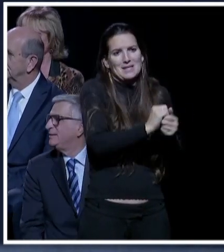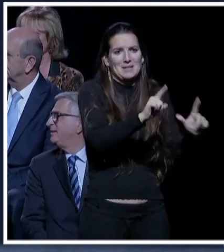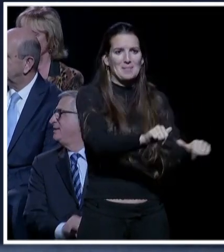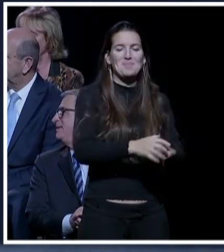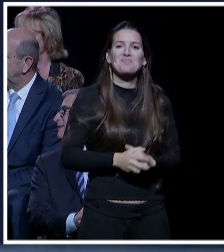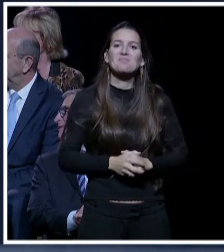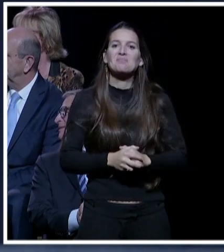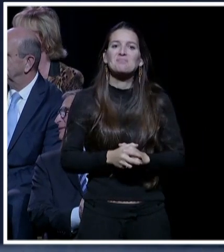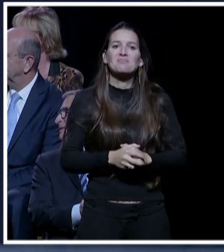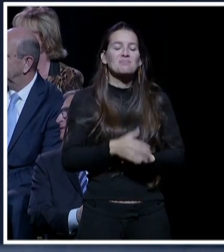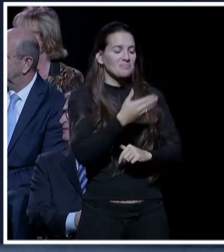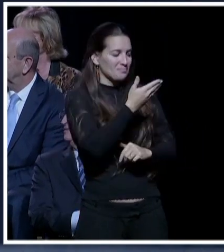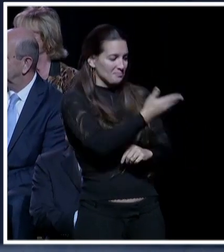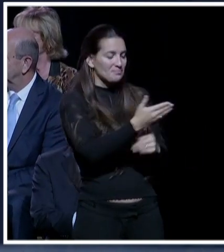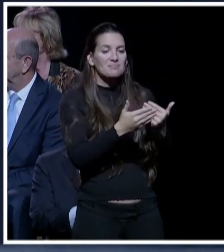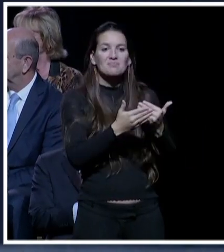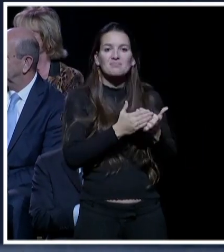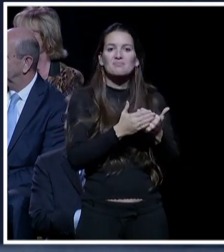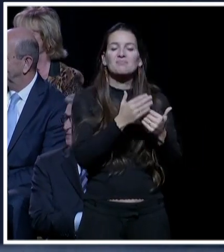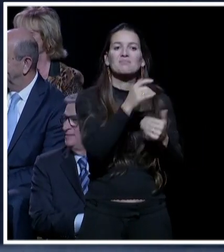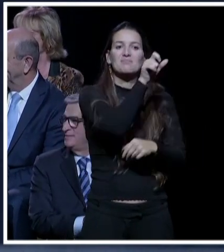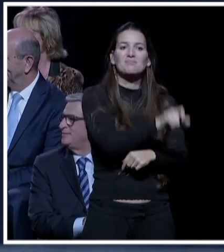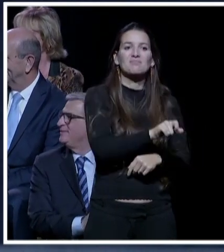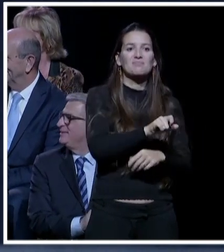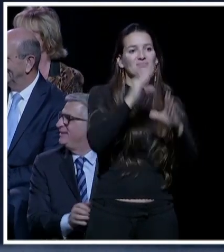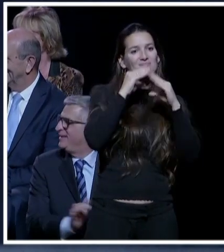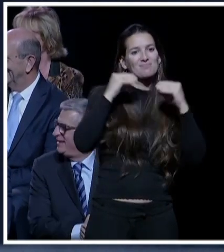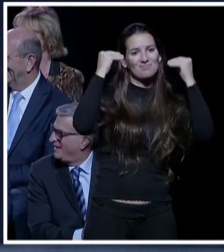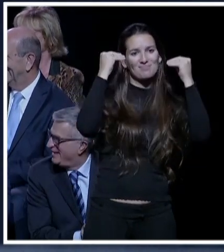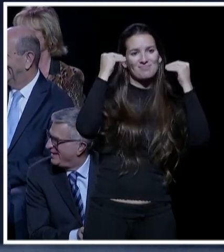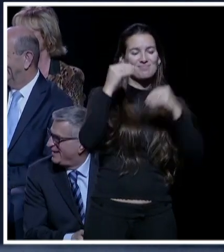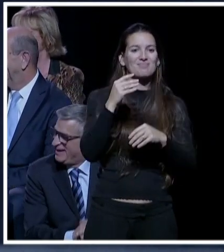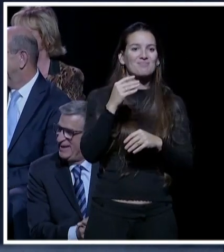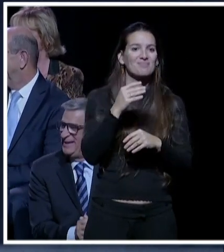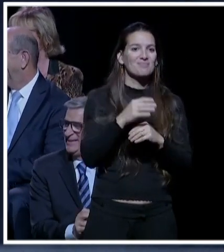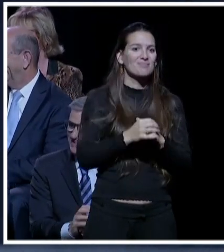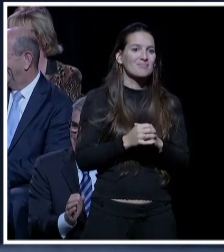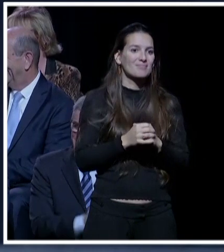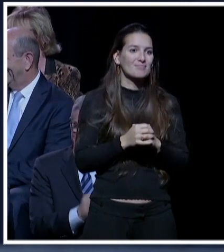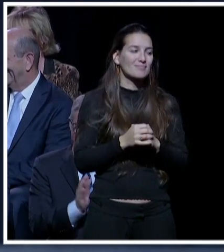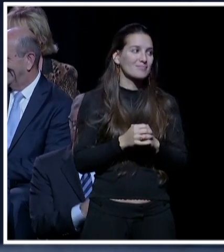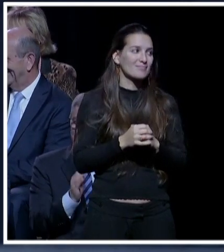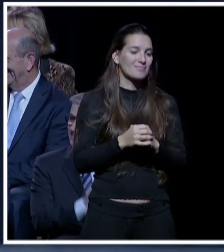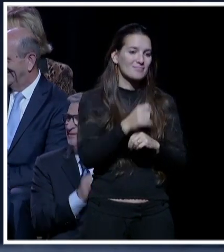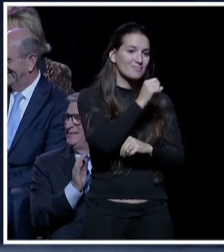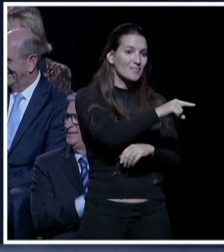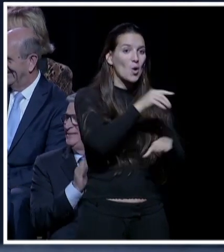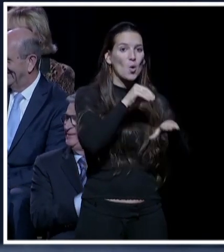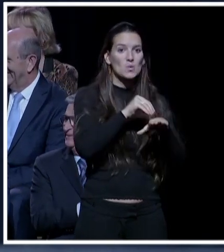suis très heureuse d'accueillir à tes côtés la sympathique et souriante Françoise Thomel. Elle est